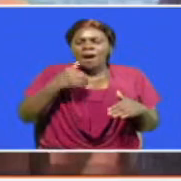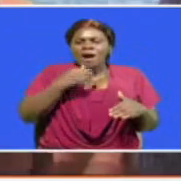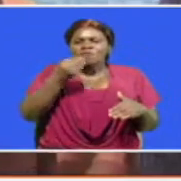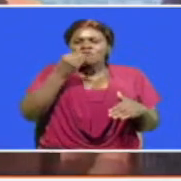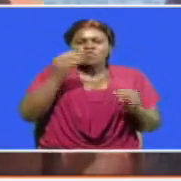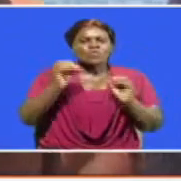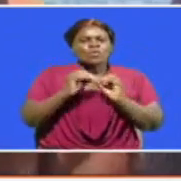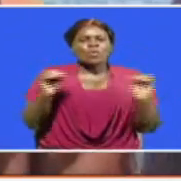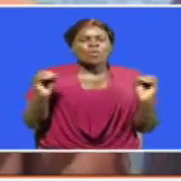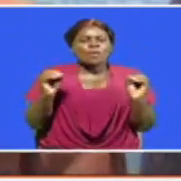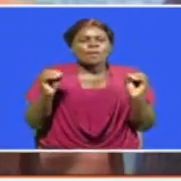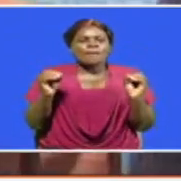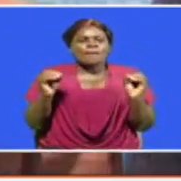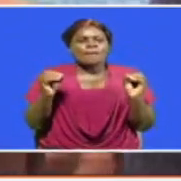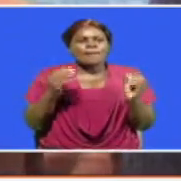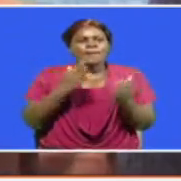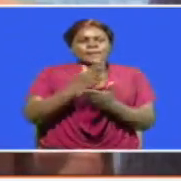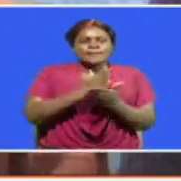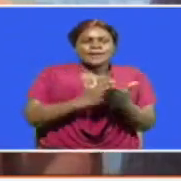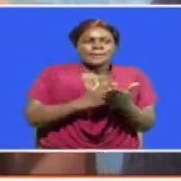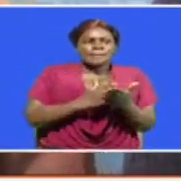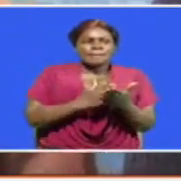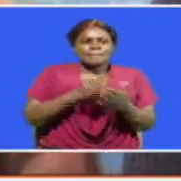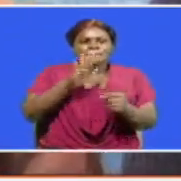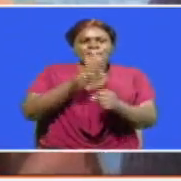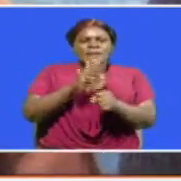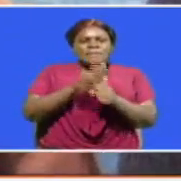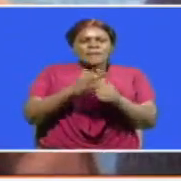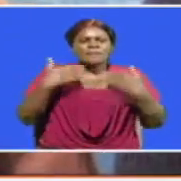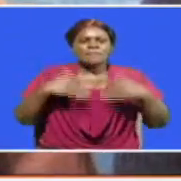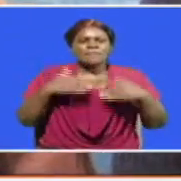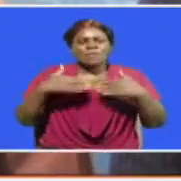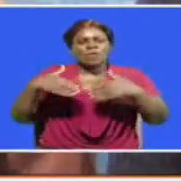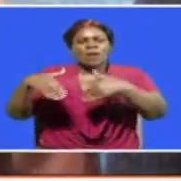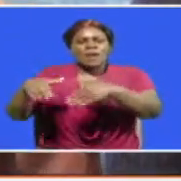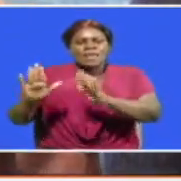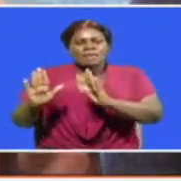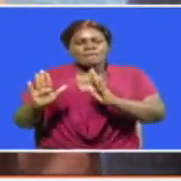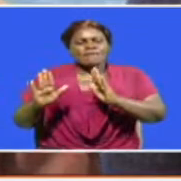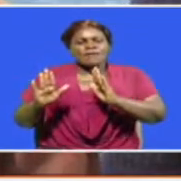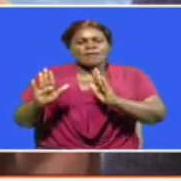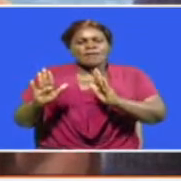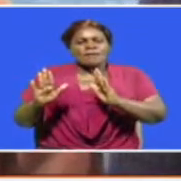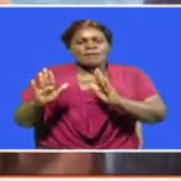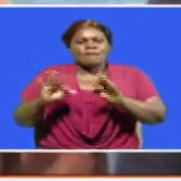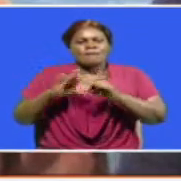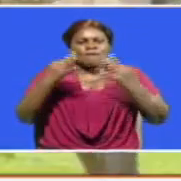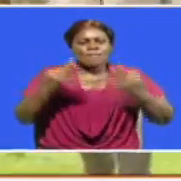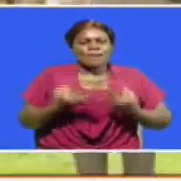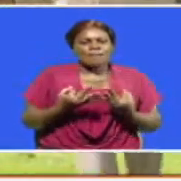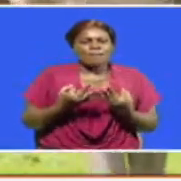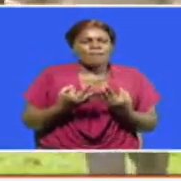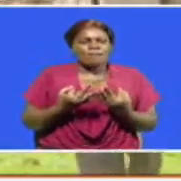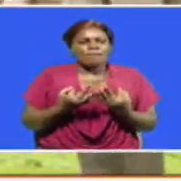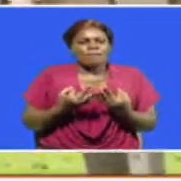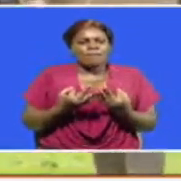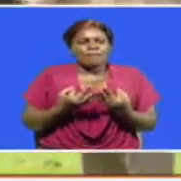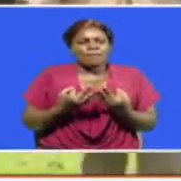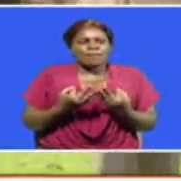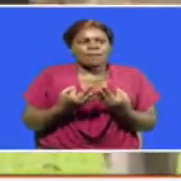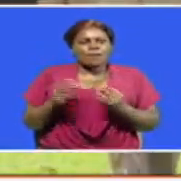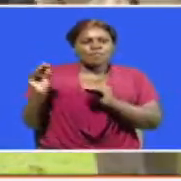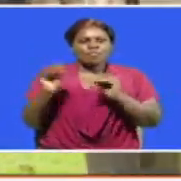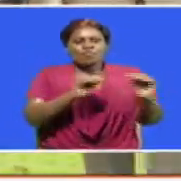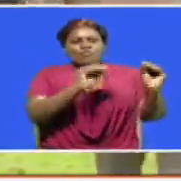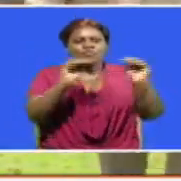chakula. And that is pengine why watu wetu wajaendelea kumultiply kama watu wengine. The frequent shifting,